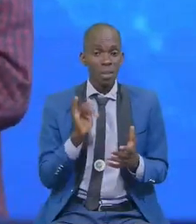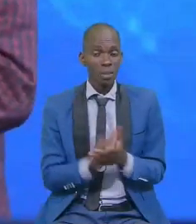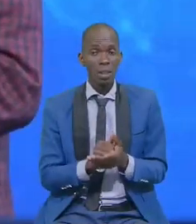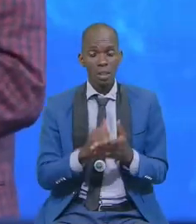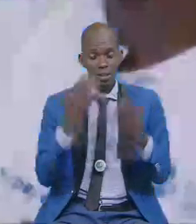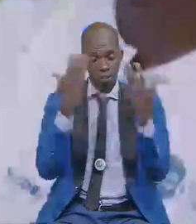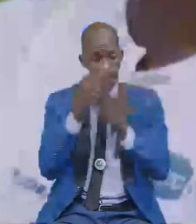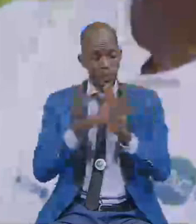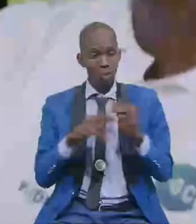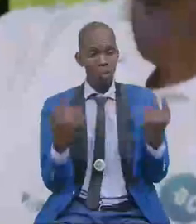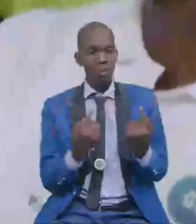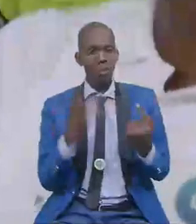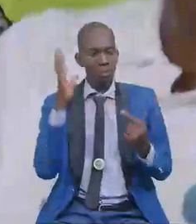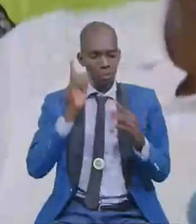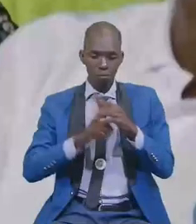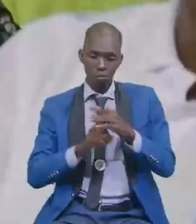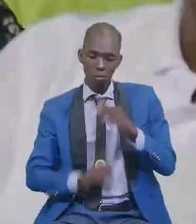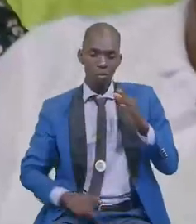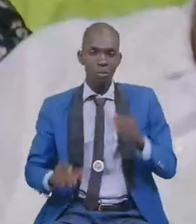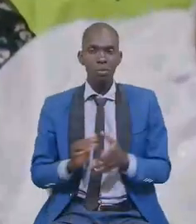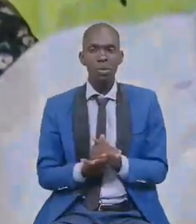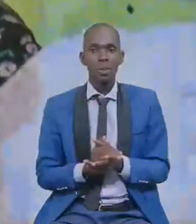Les ténèbres du péché vont disparaître.